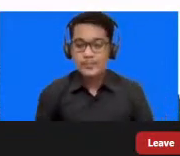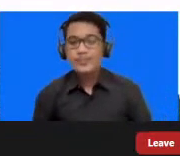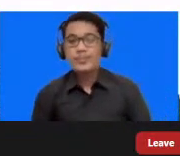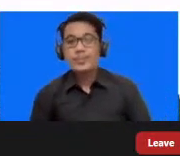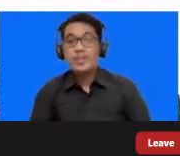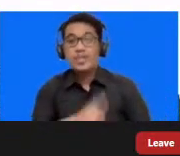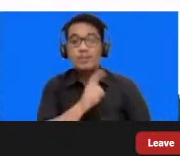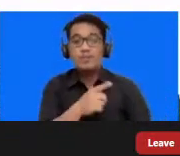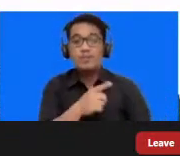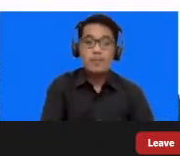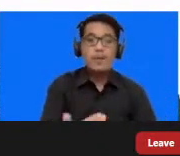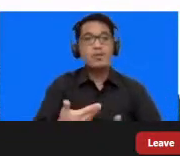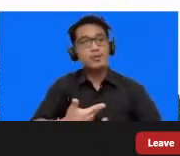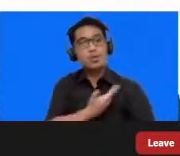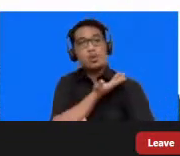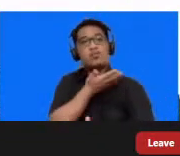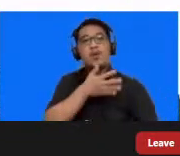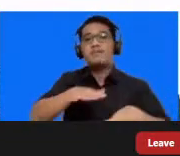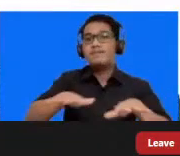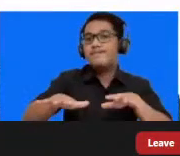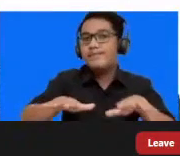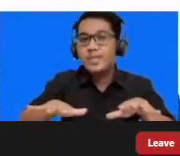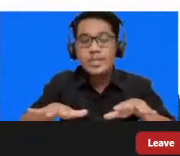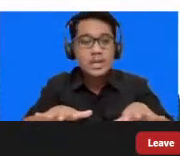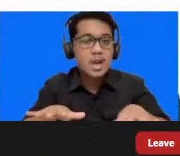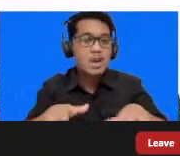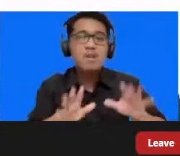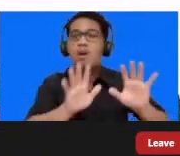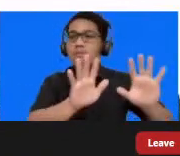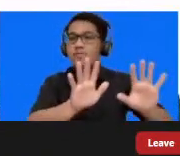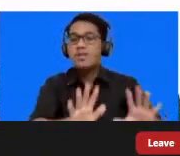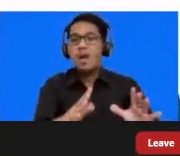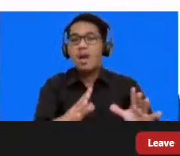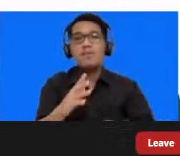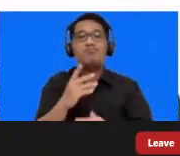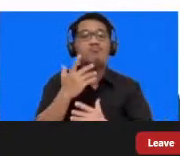ini mereka kebanyakan mengalami